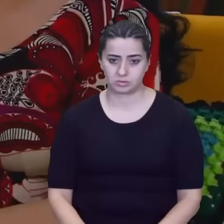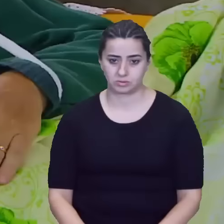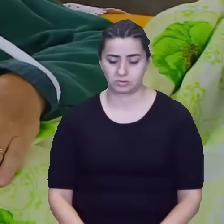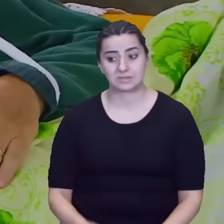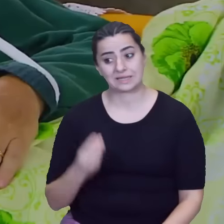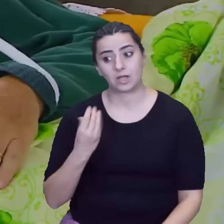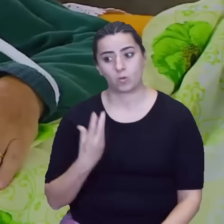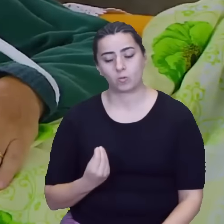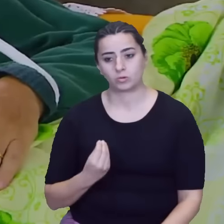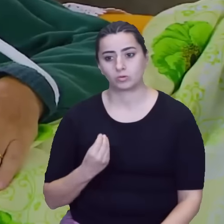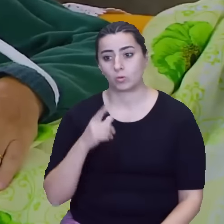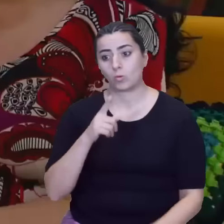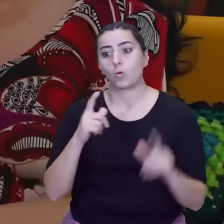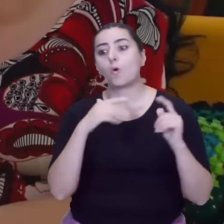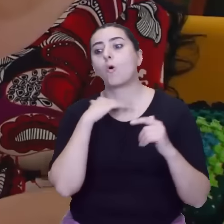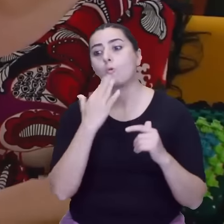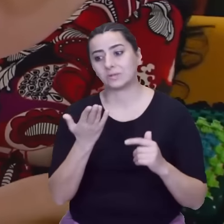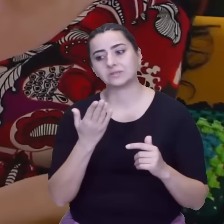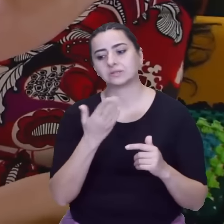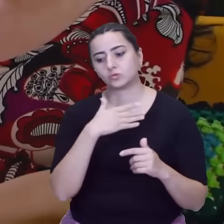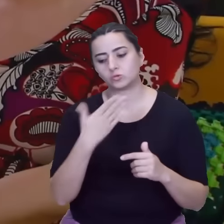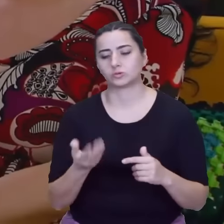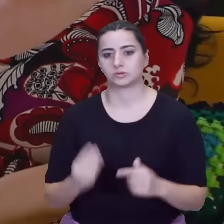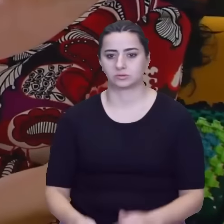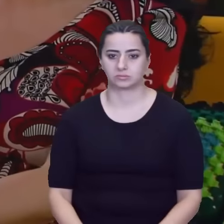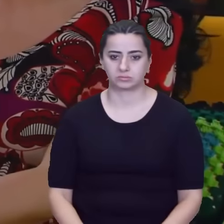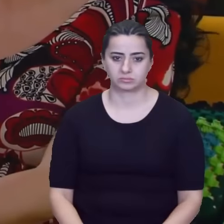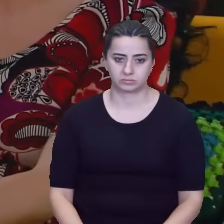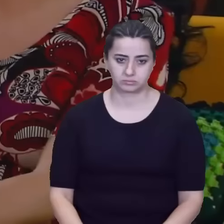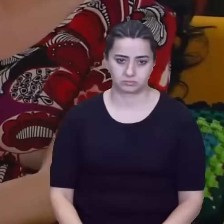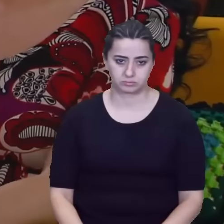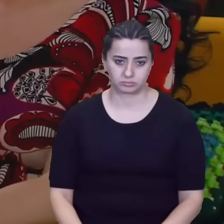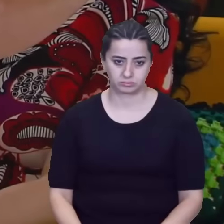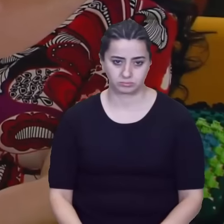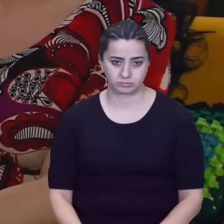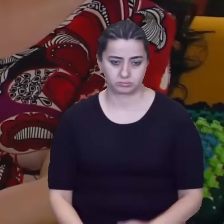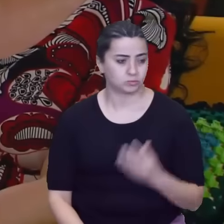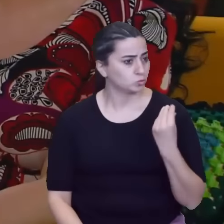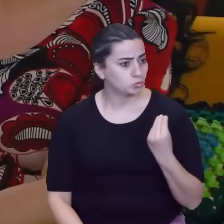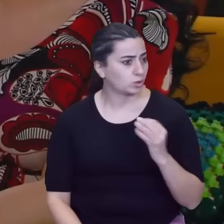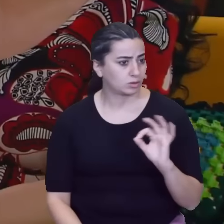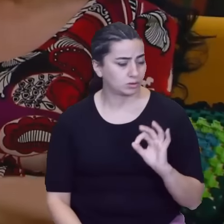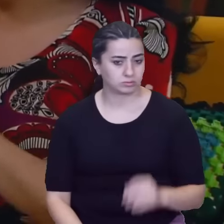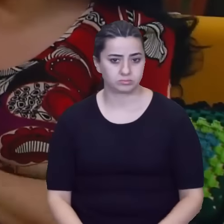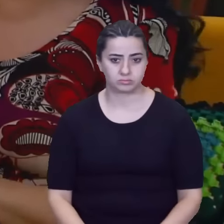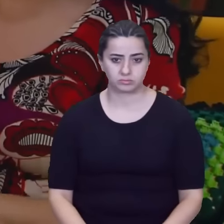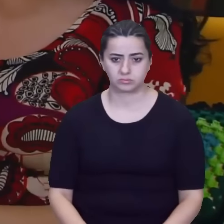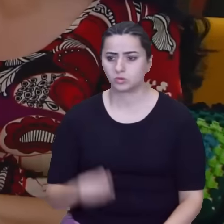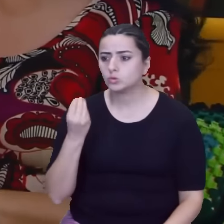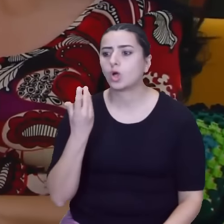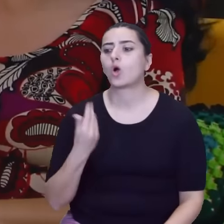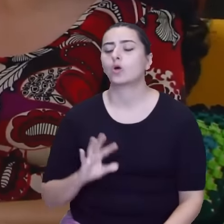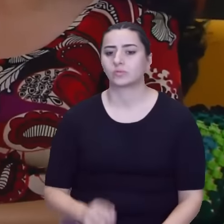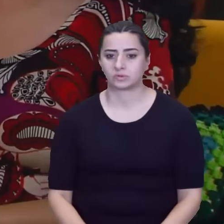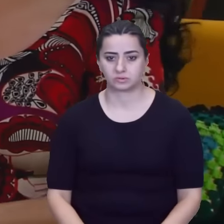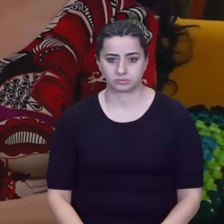iyi oldu. Yani o orada olmazdı zaten. Fehmi kanepede yatıyor. Yo, bence çok güzel oldu orada. Hiç de güzel